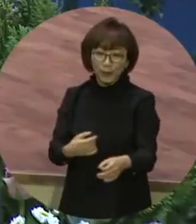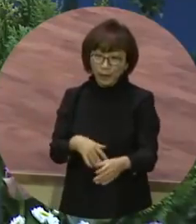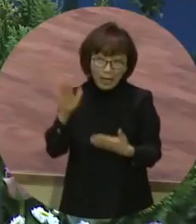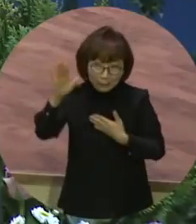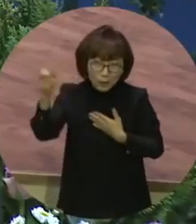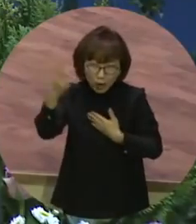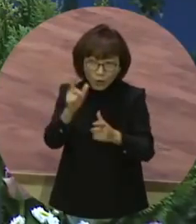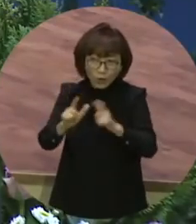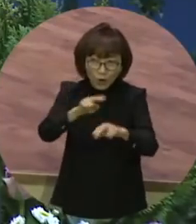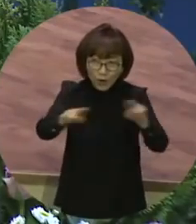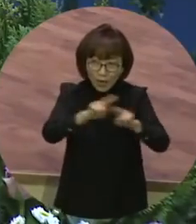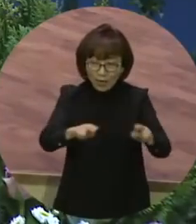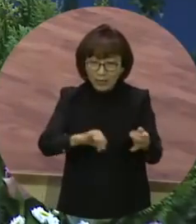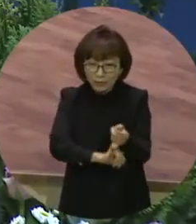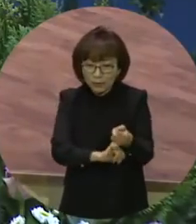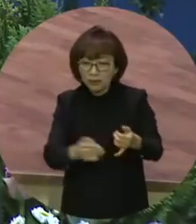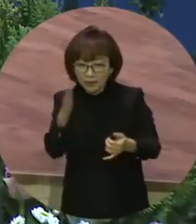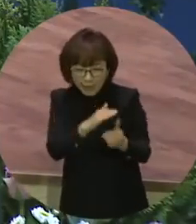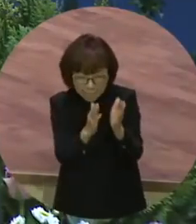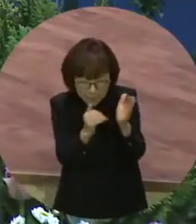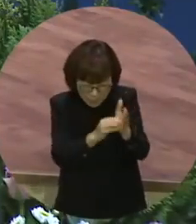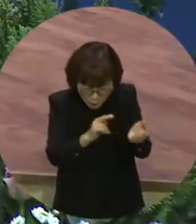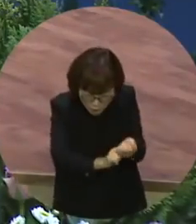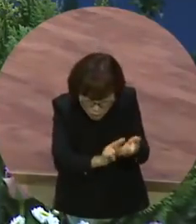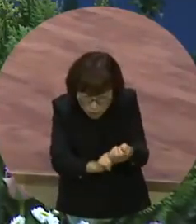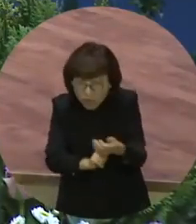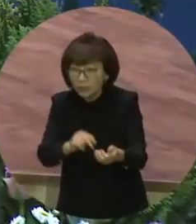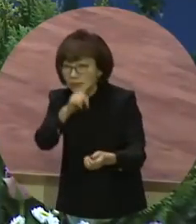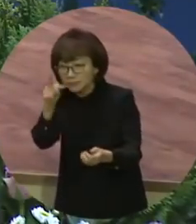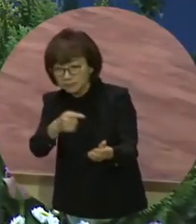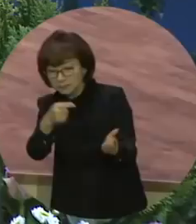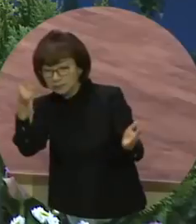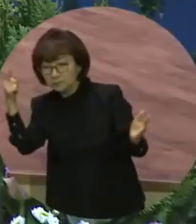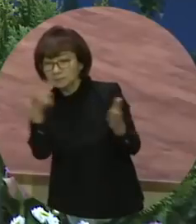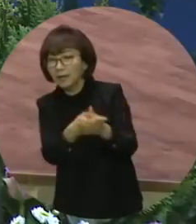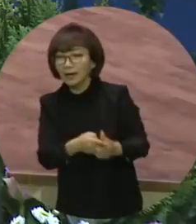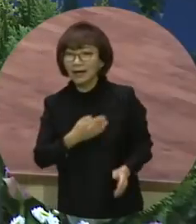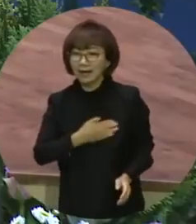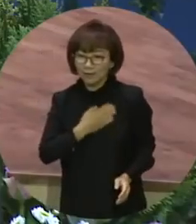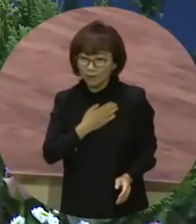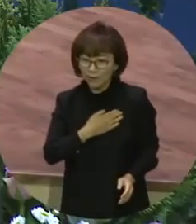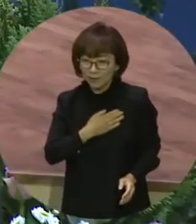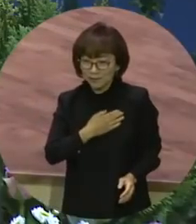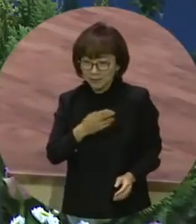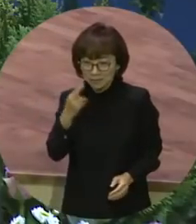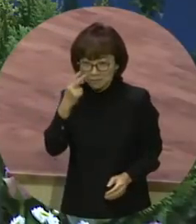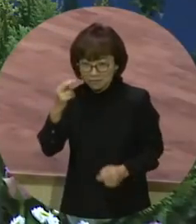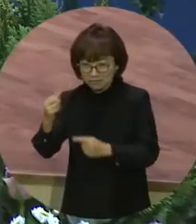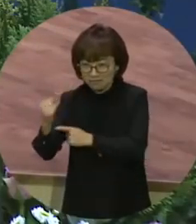그러니까 이게 뭡니까 지금? 이게요 지금